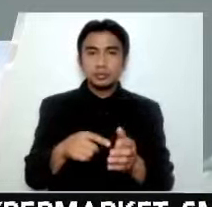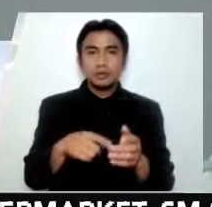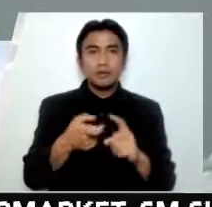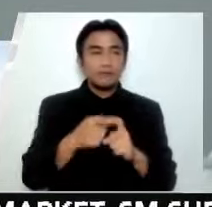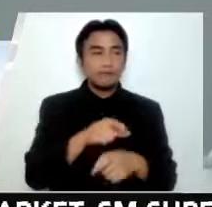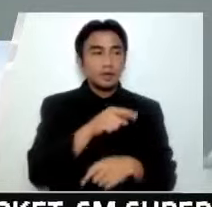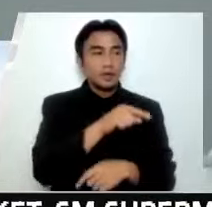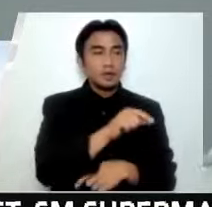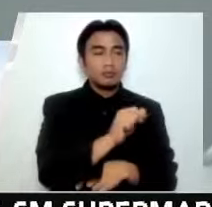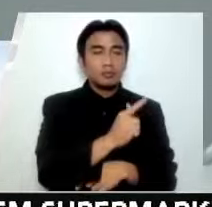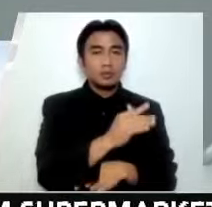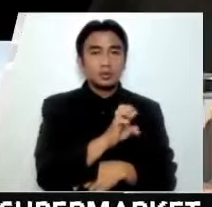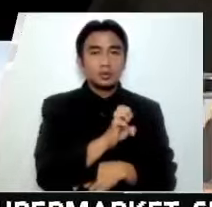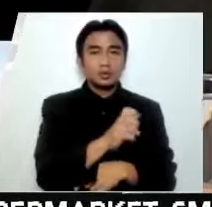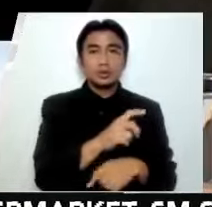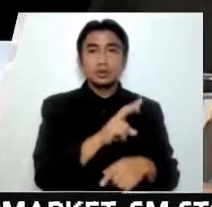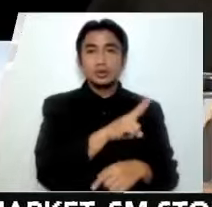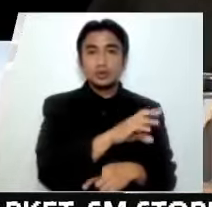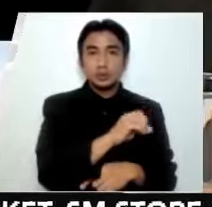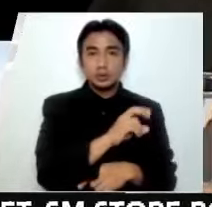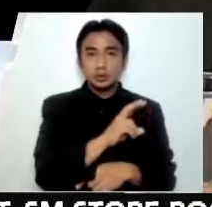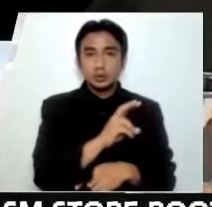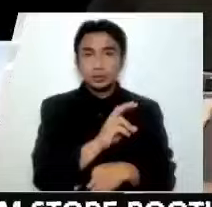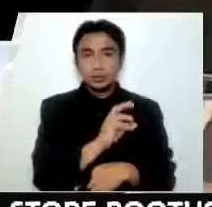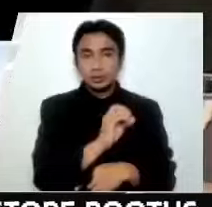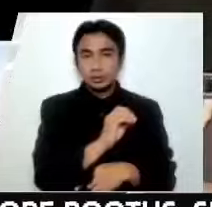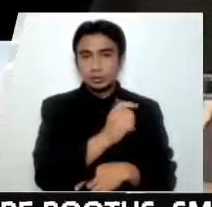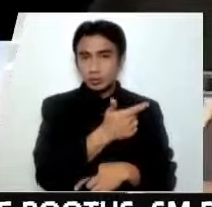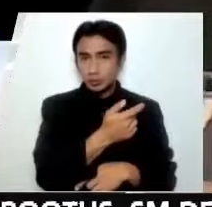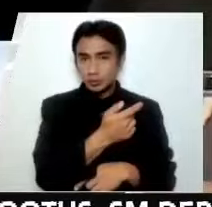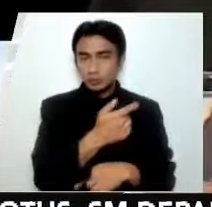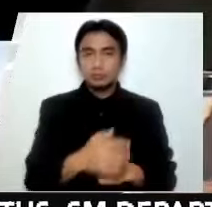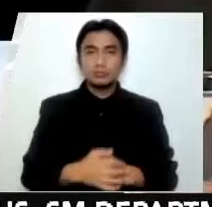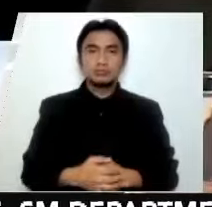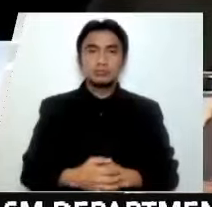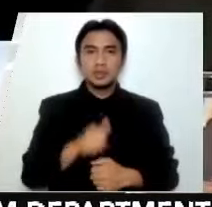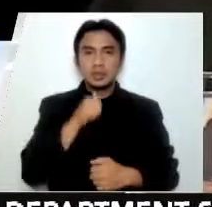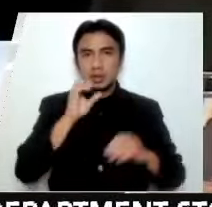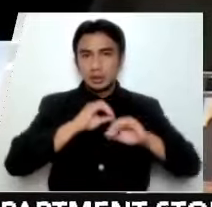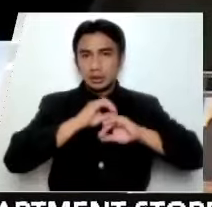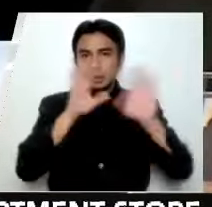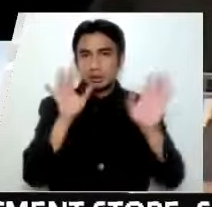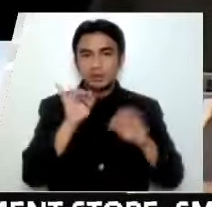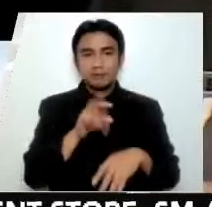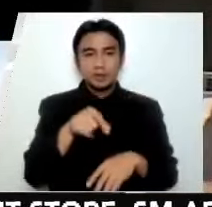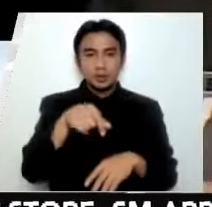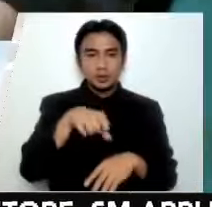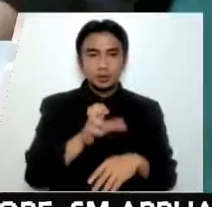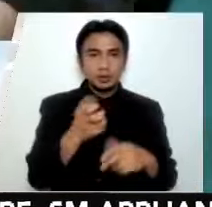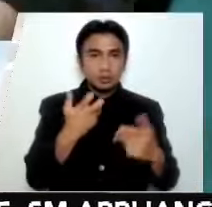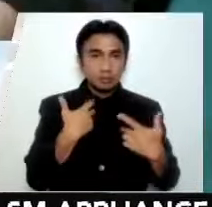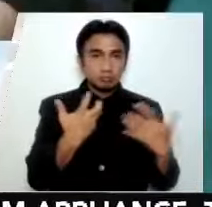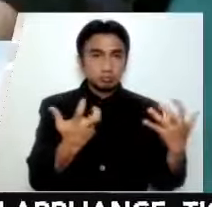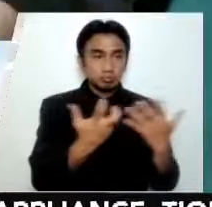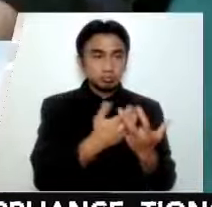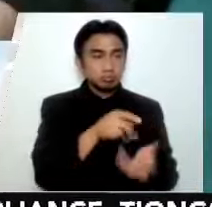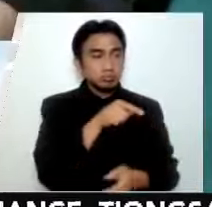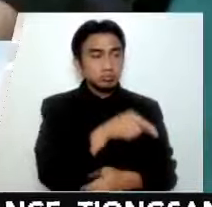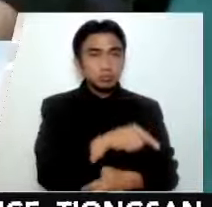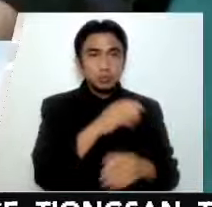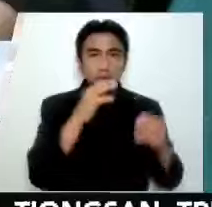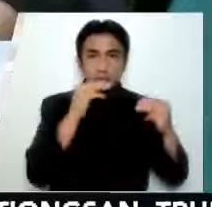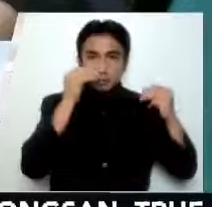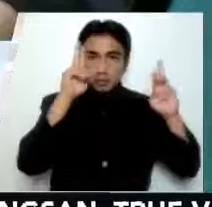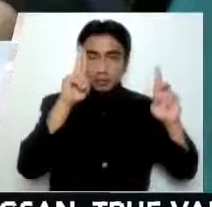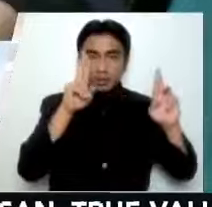ay 2021. Hindi malinaw kung may kaugnayan ang Alice Goh ng Quezon City kay Mayor Goh. Pero sinabi noon ni Senador